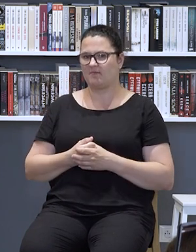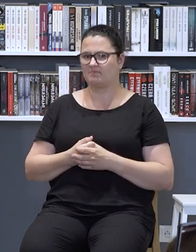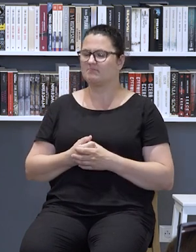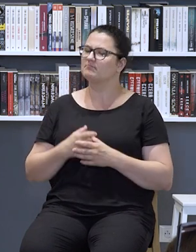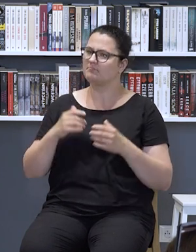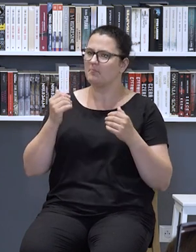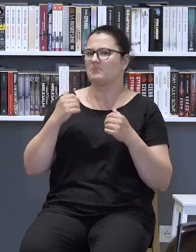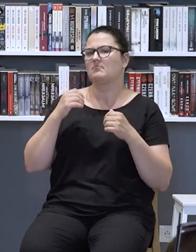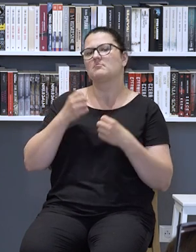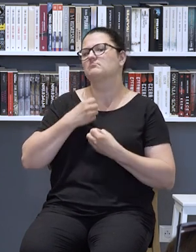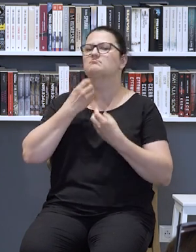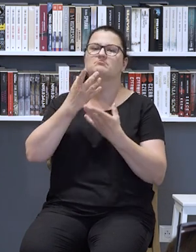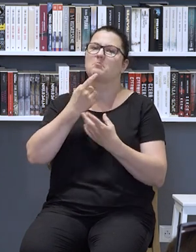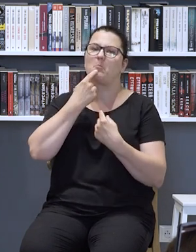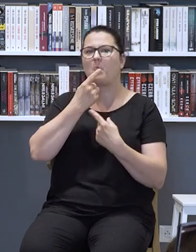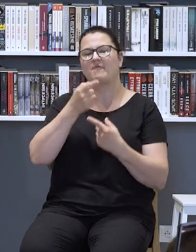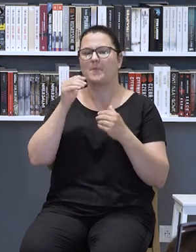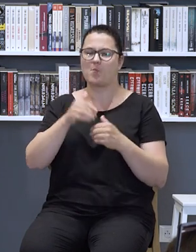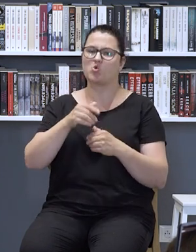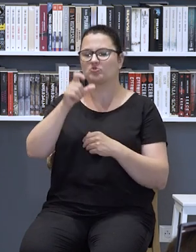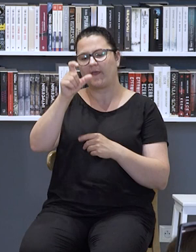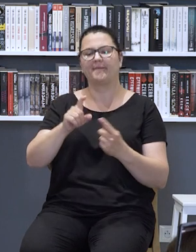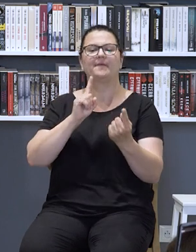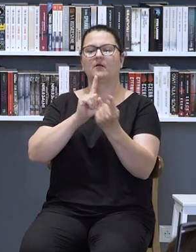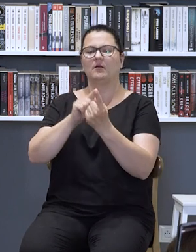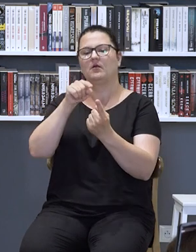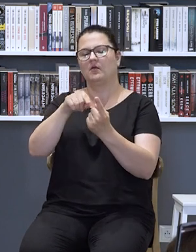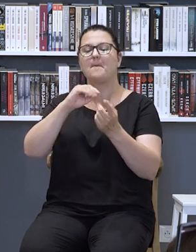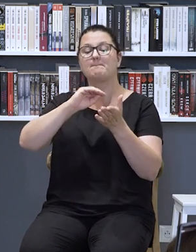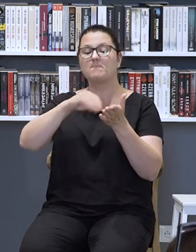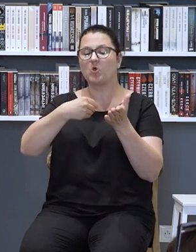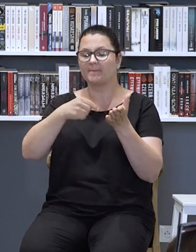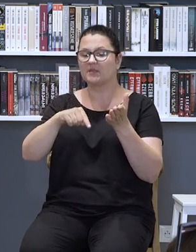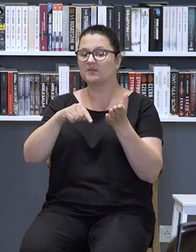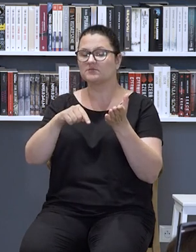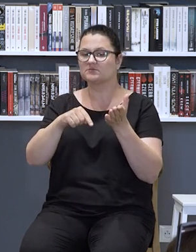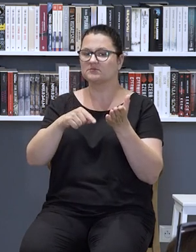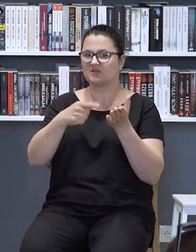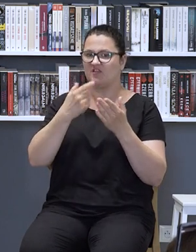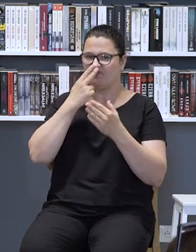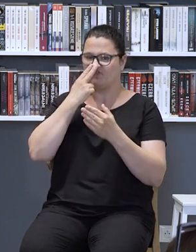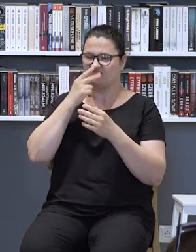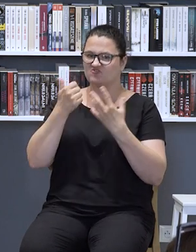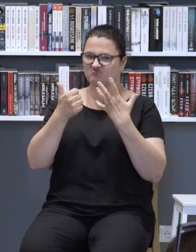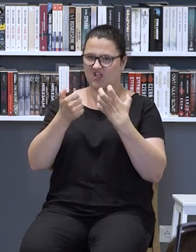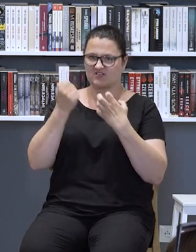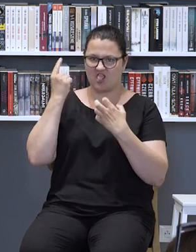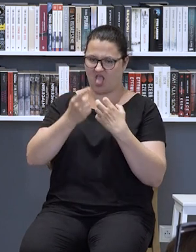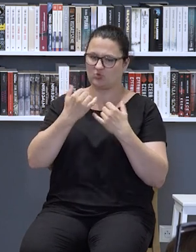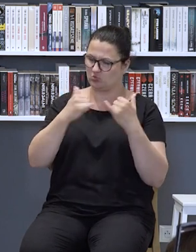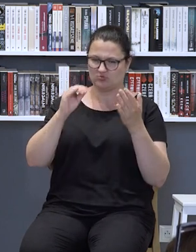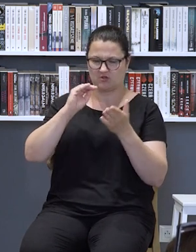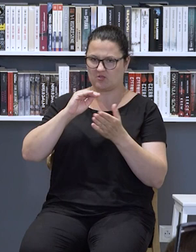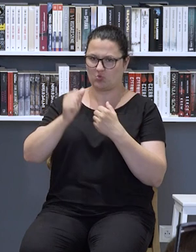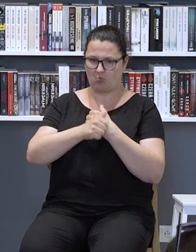On może tak mówić, że spotkał człowieka, którego podpis znajduje się przez 600 lat na różnego rodzaju